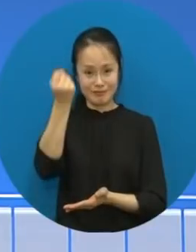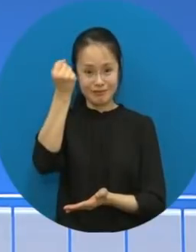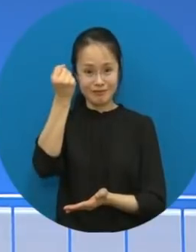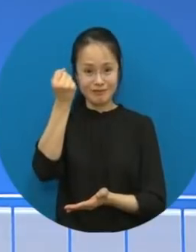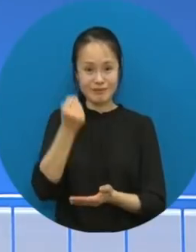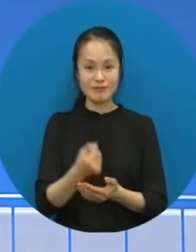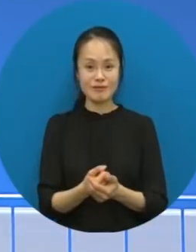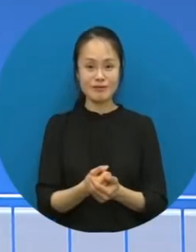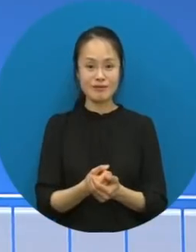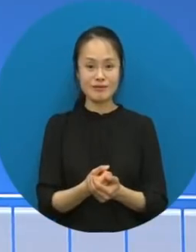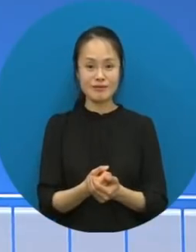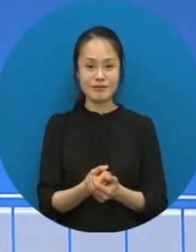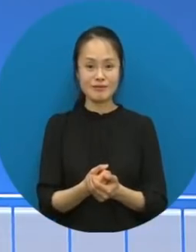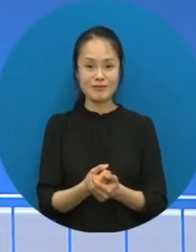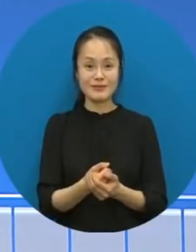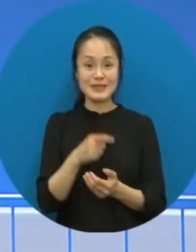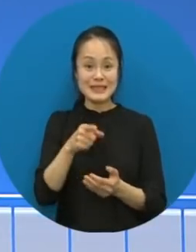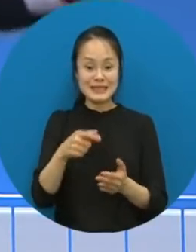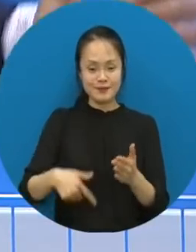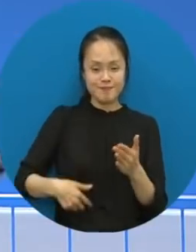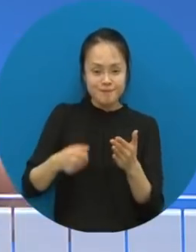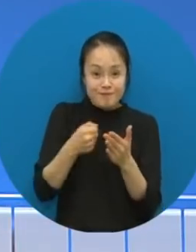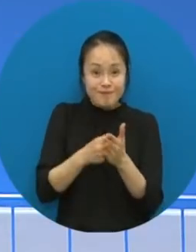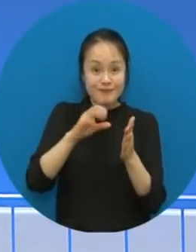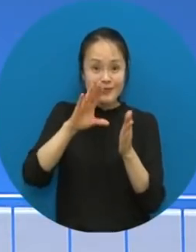안에 속기림에 불을 붙이사